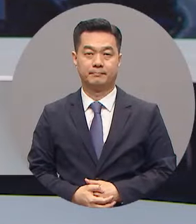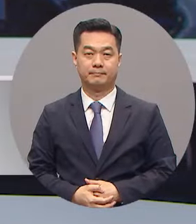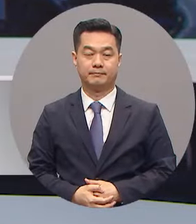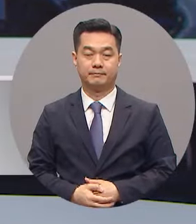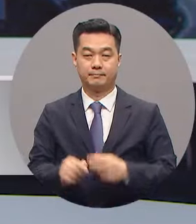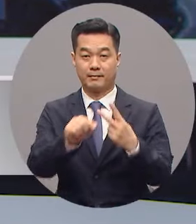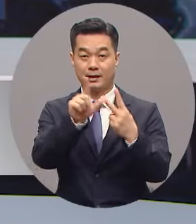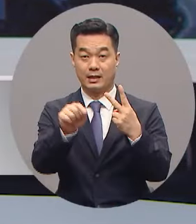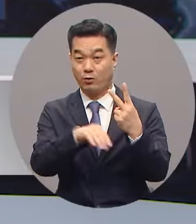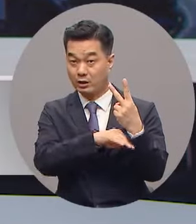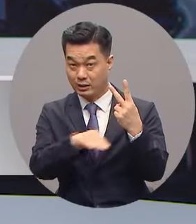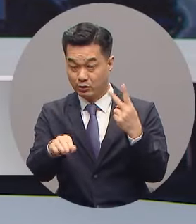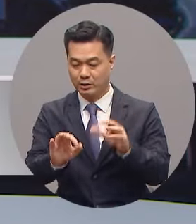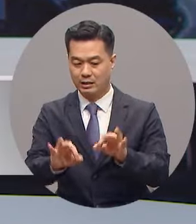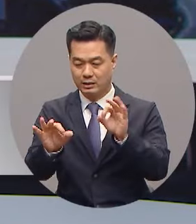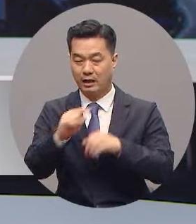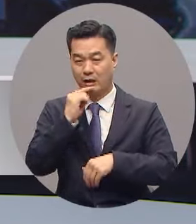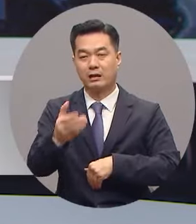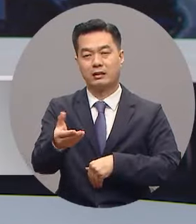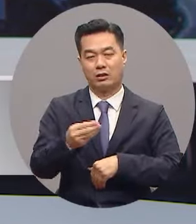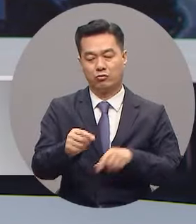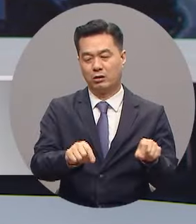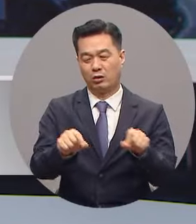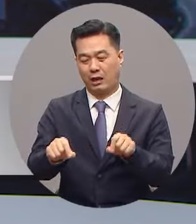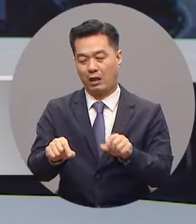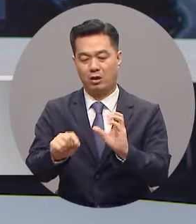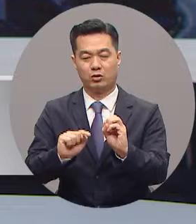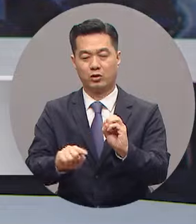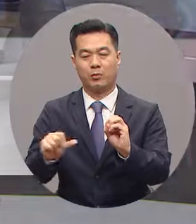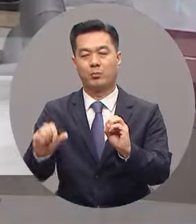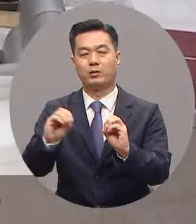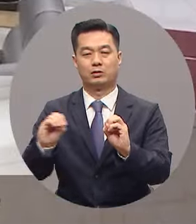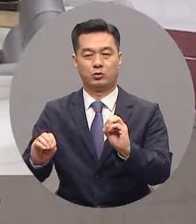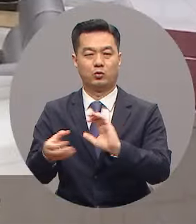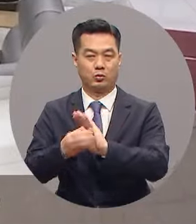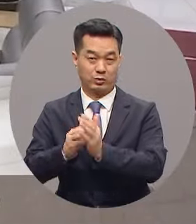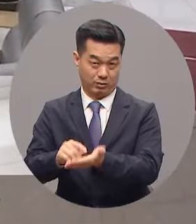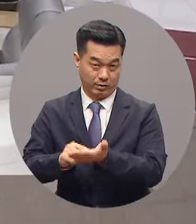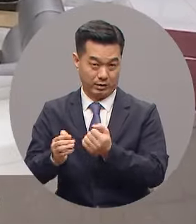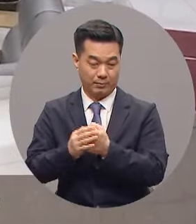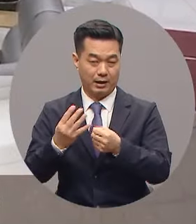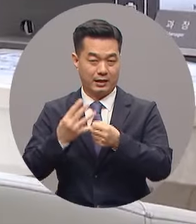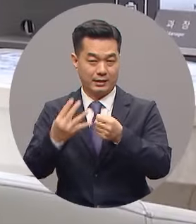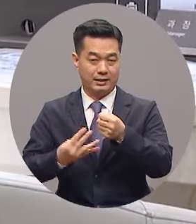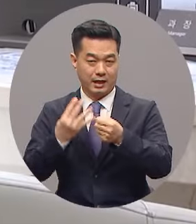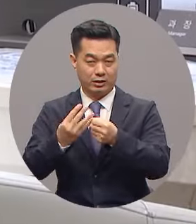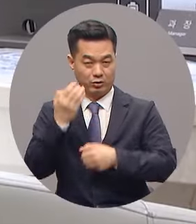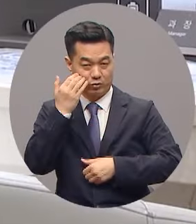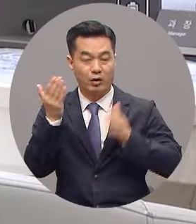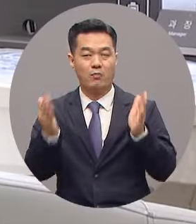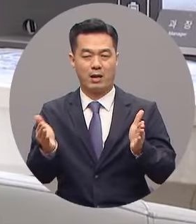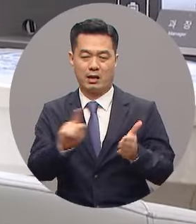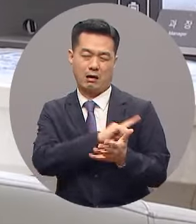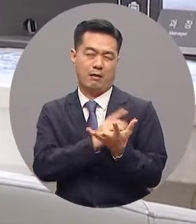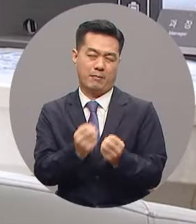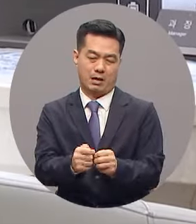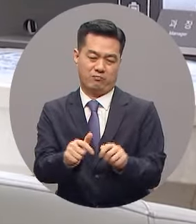지난 2월 기준 은행 대출 연체율이 0.5%대로 오르면서 4년 9개월 만에 최고 수준을